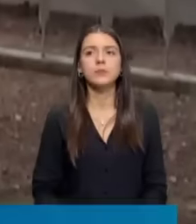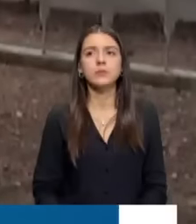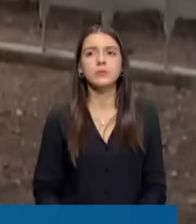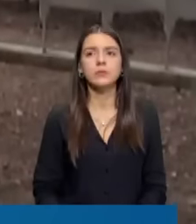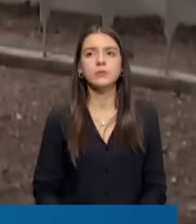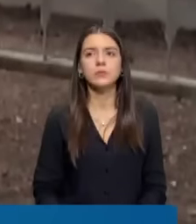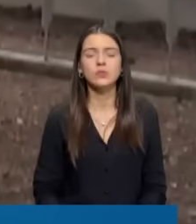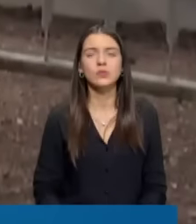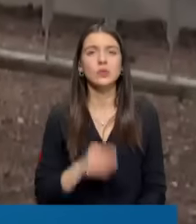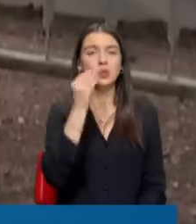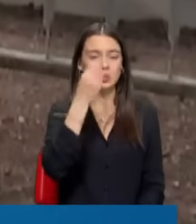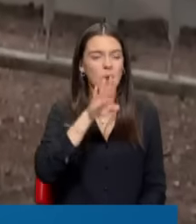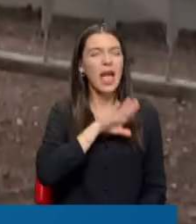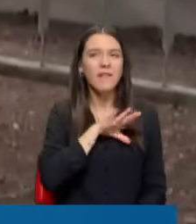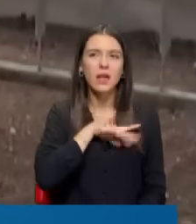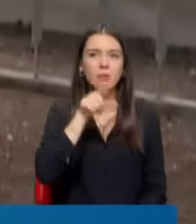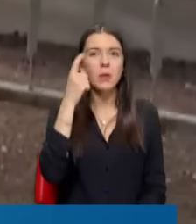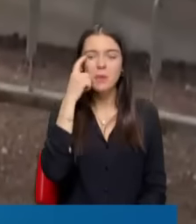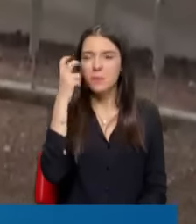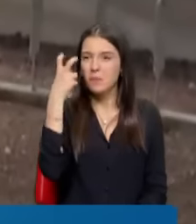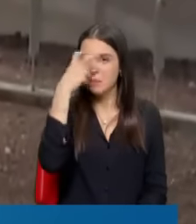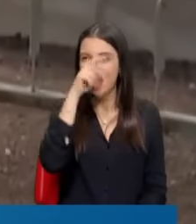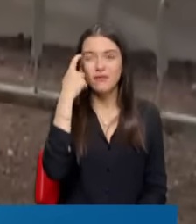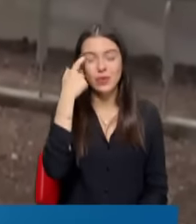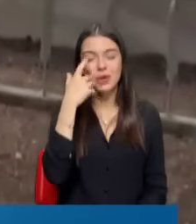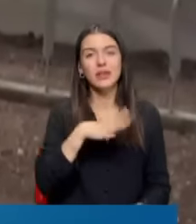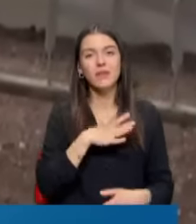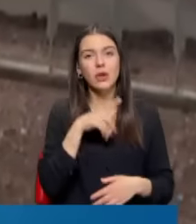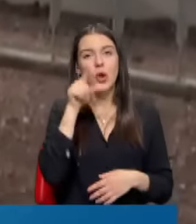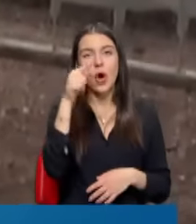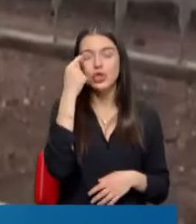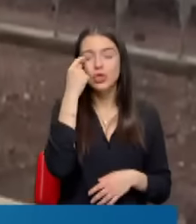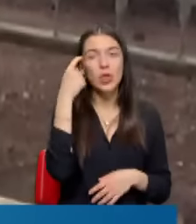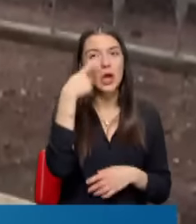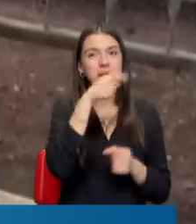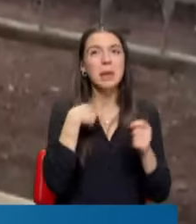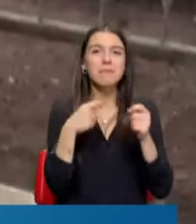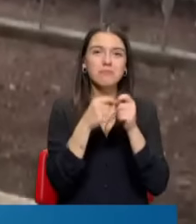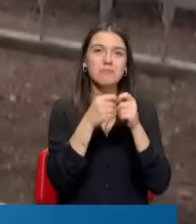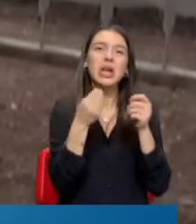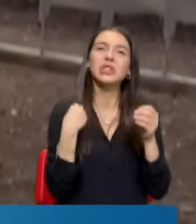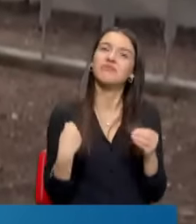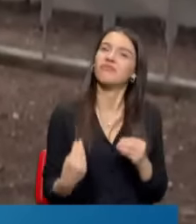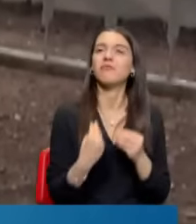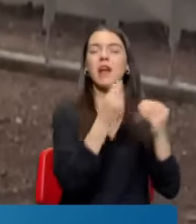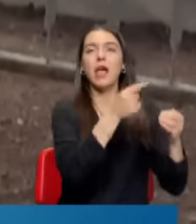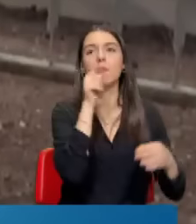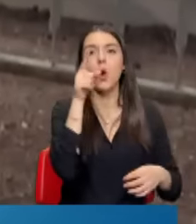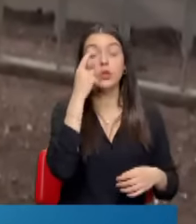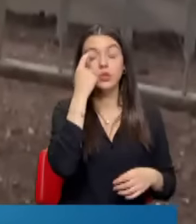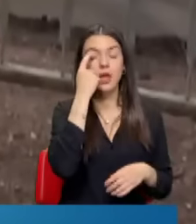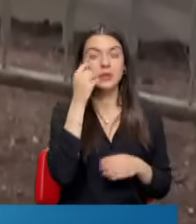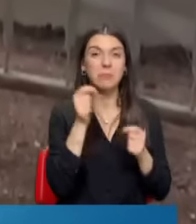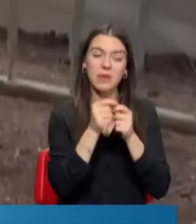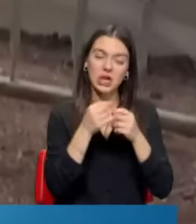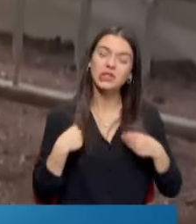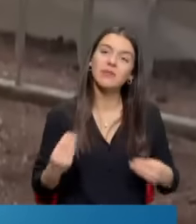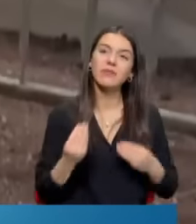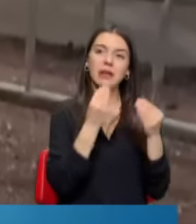Çocuğumun boncuk gözleri vardı. Masmaviydi gözleri ve o gözlerini bağışladık. O gözlerini